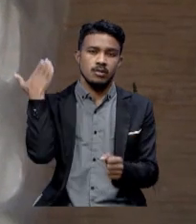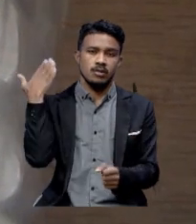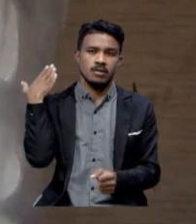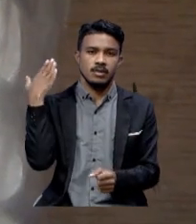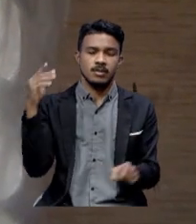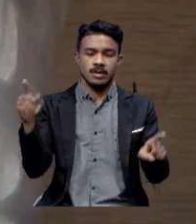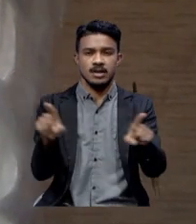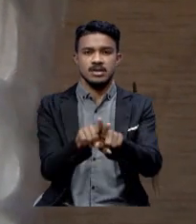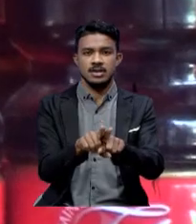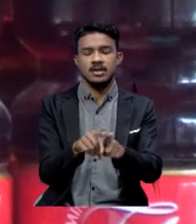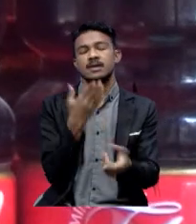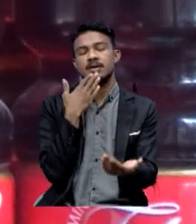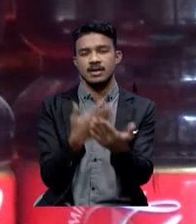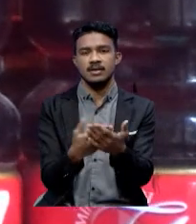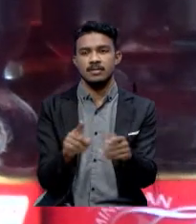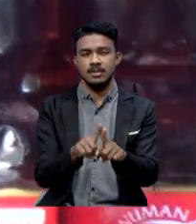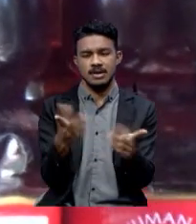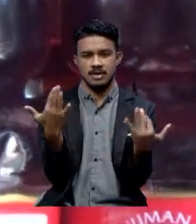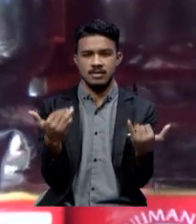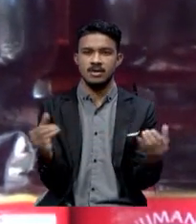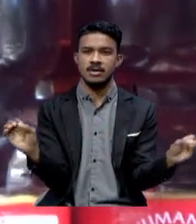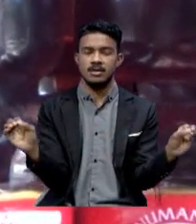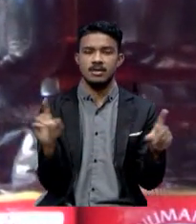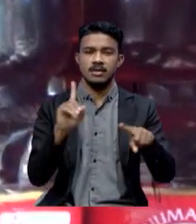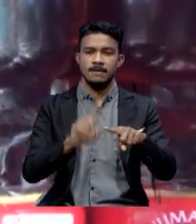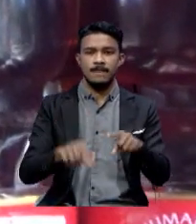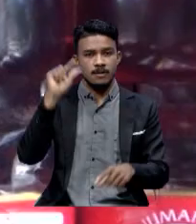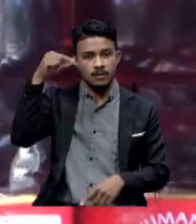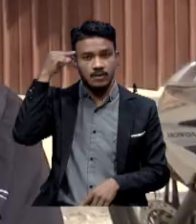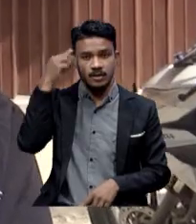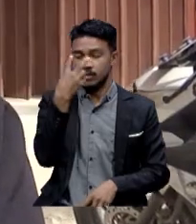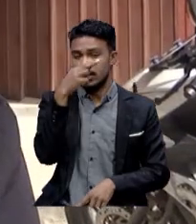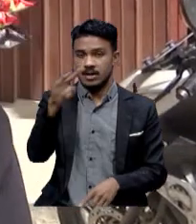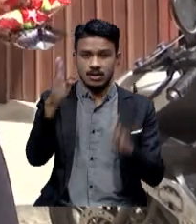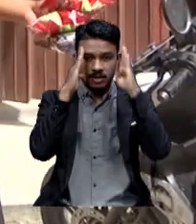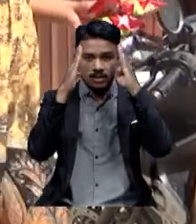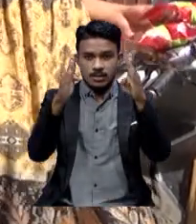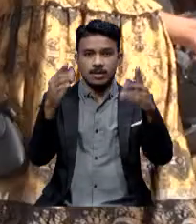ja kiatli duki agora ben atau hare no tomatan baitannya